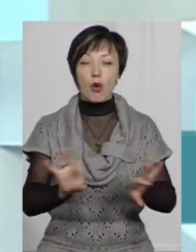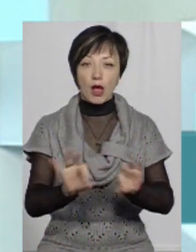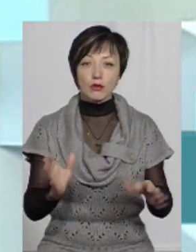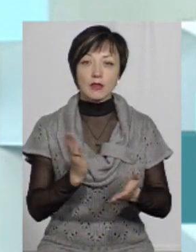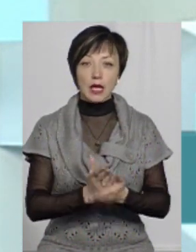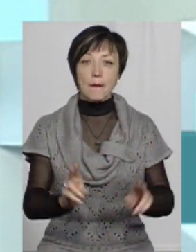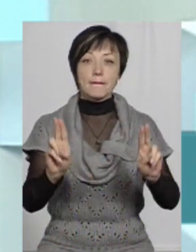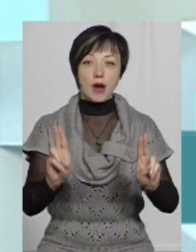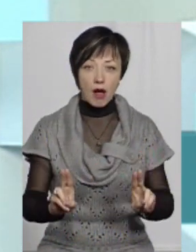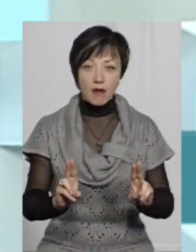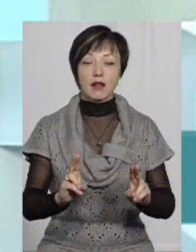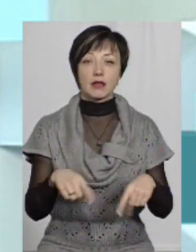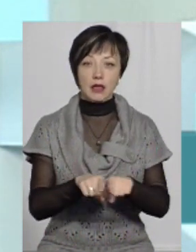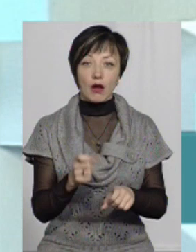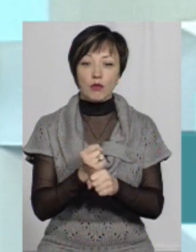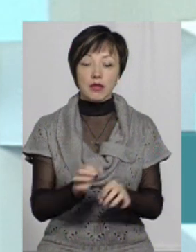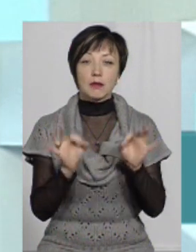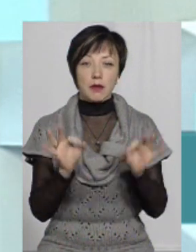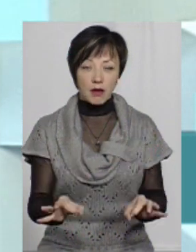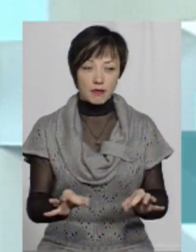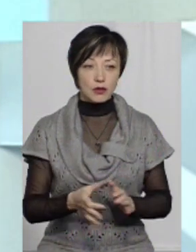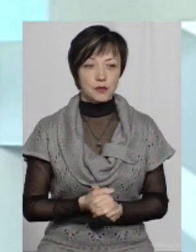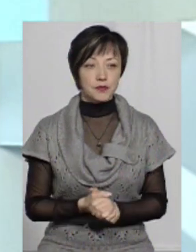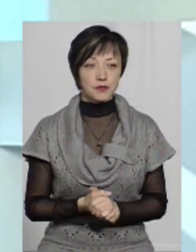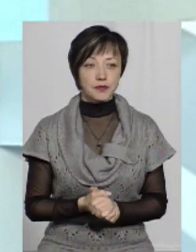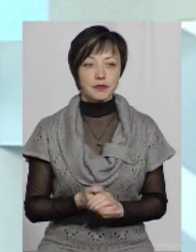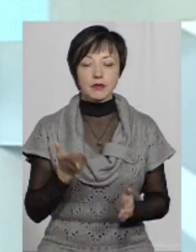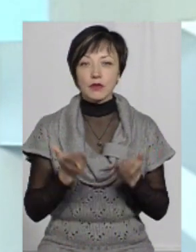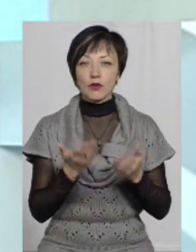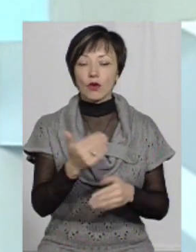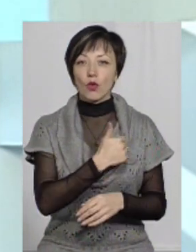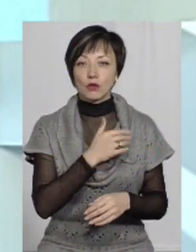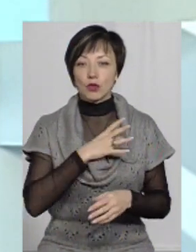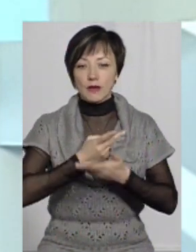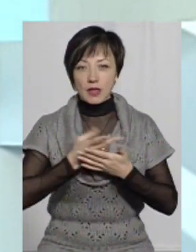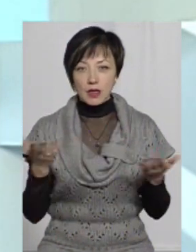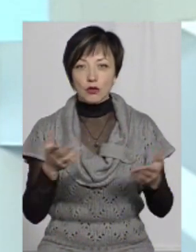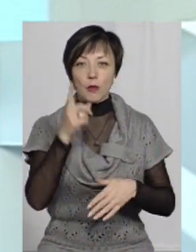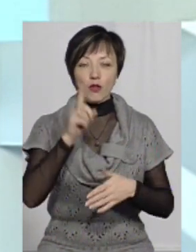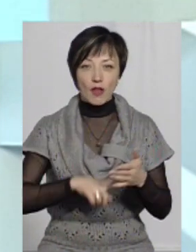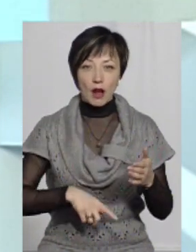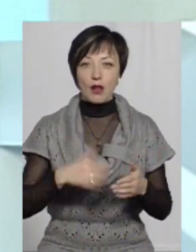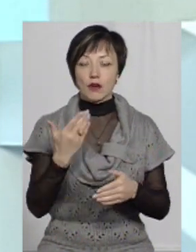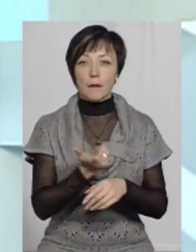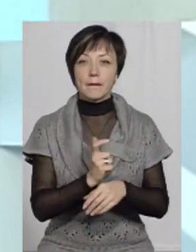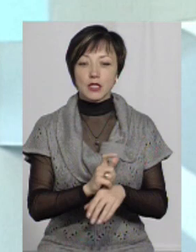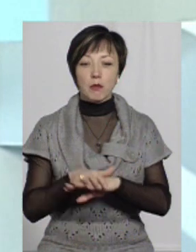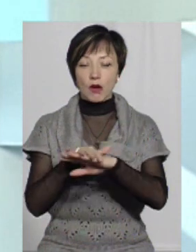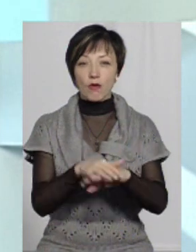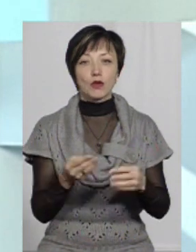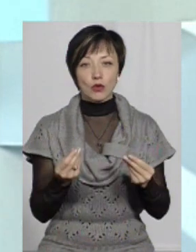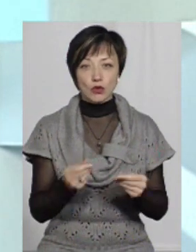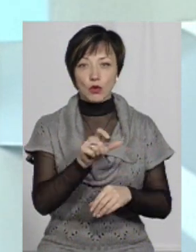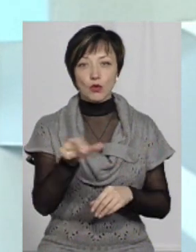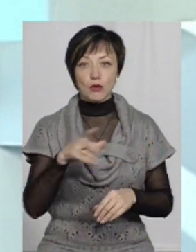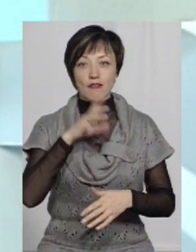пояснювати, що от є правила, отак робити правильно. Якщо ви хочете бути прозорими, щоб вам довіряли, щоб вам більше перераховували